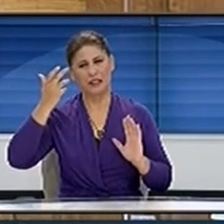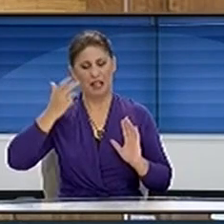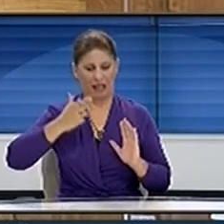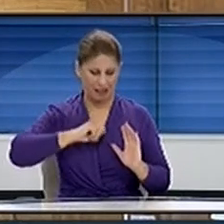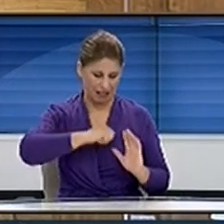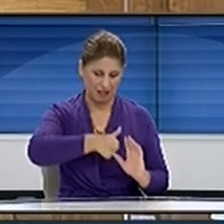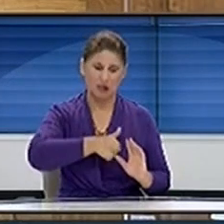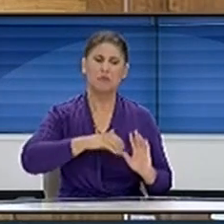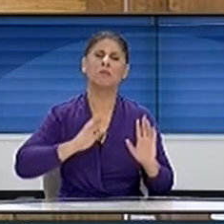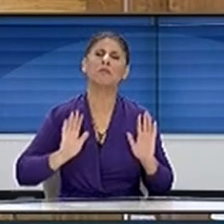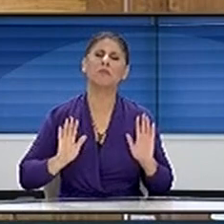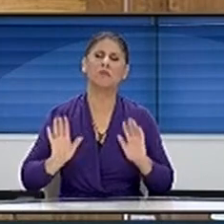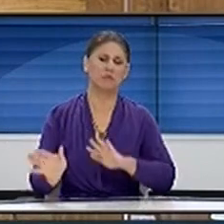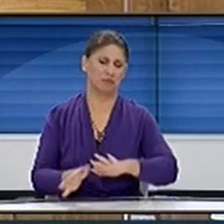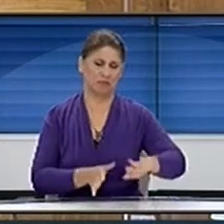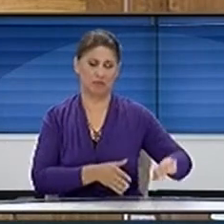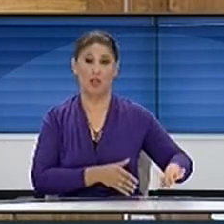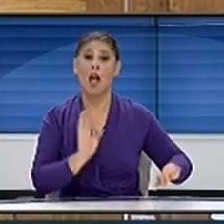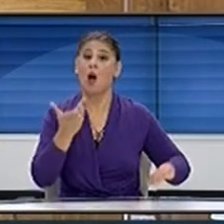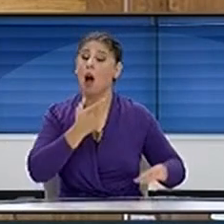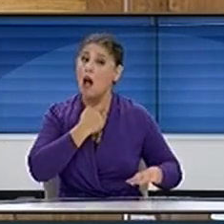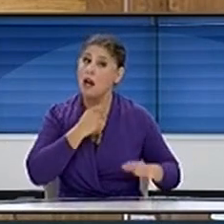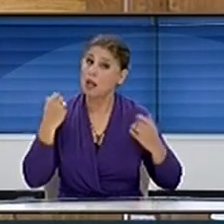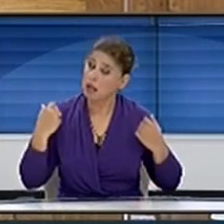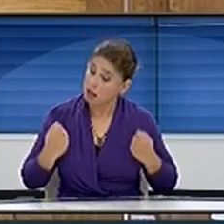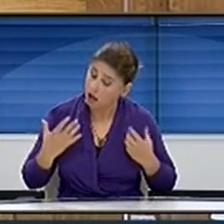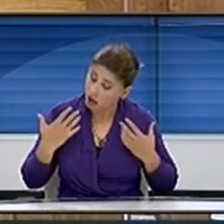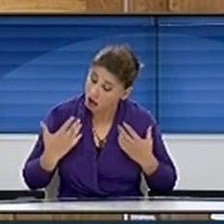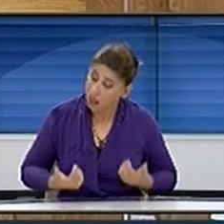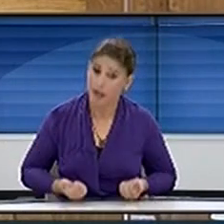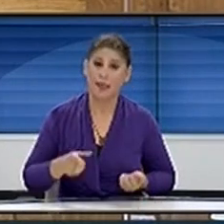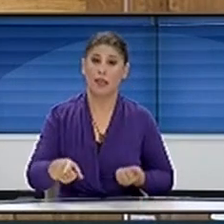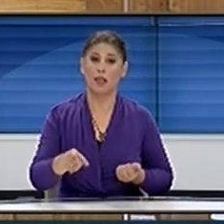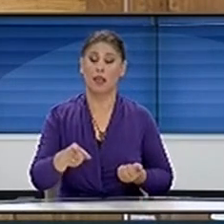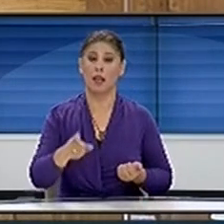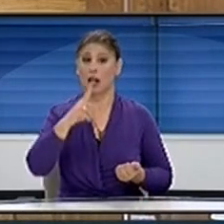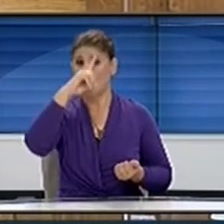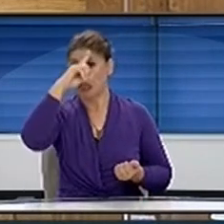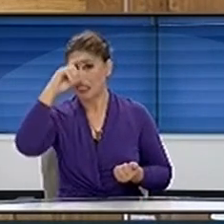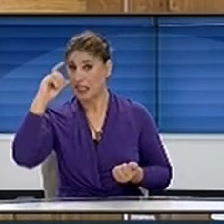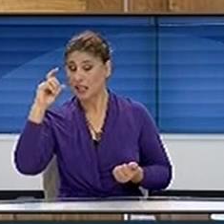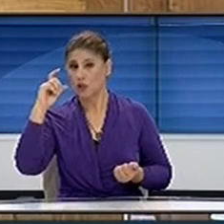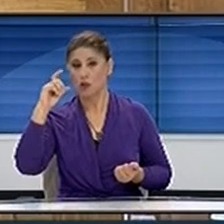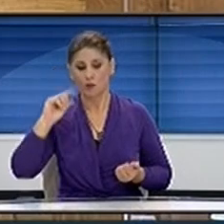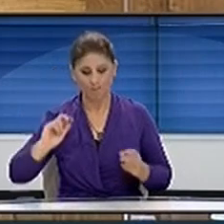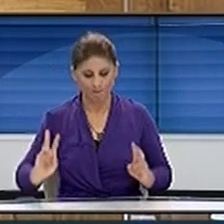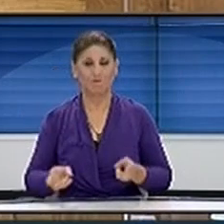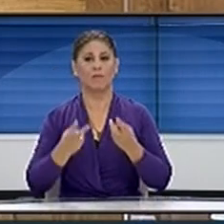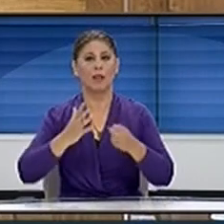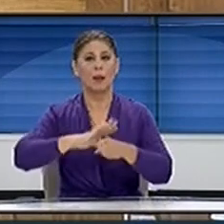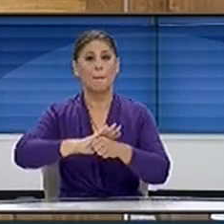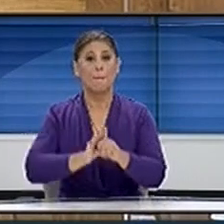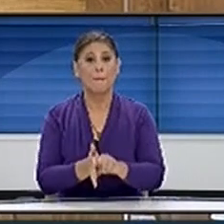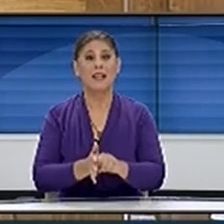κατασκοπίας. Όσο αναγκαία είναι, άλλο τόσο αντικειμενικά δύσκολη προκύπτει η